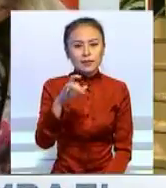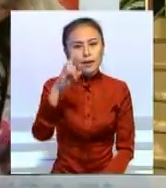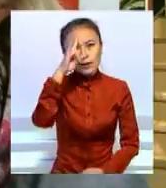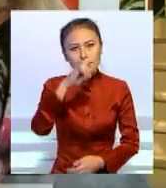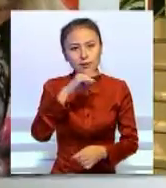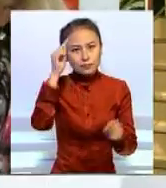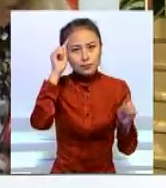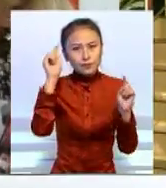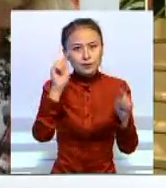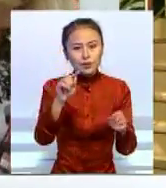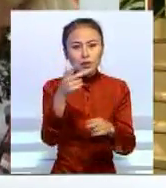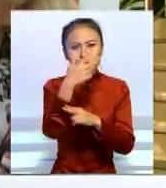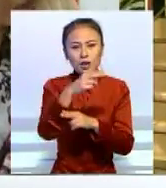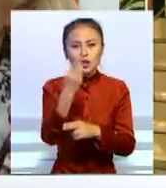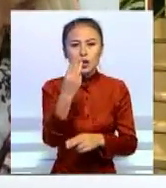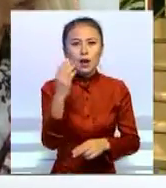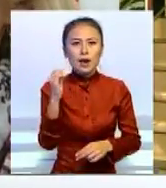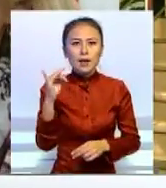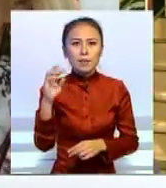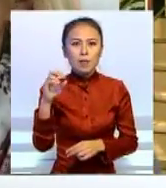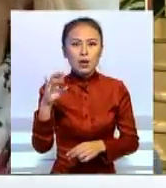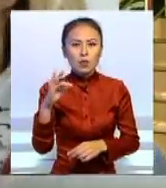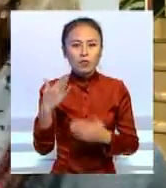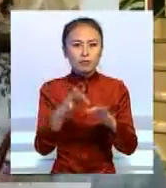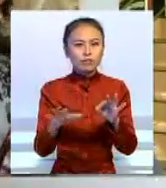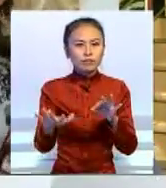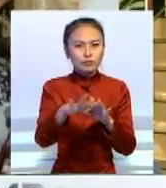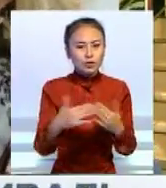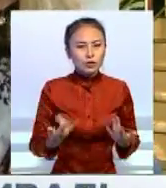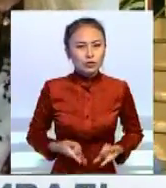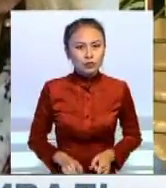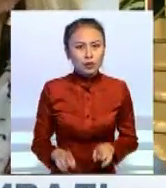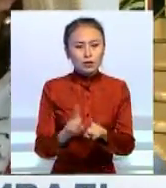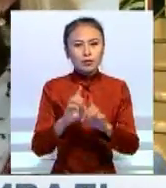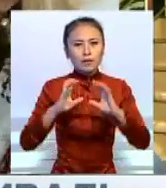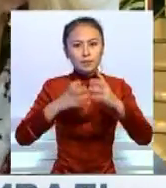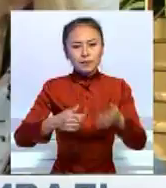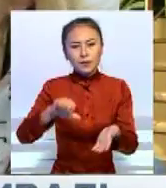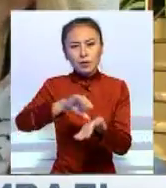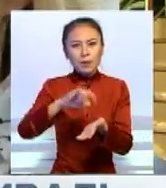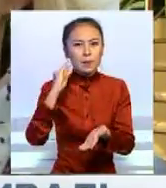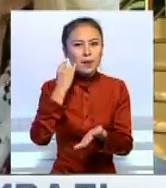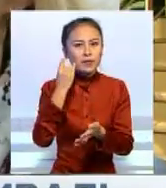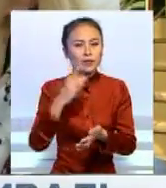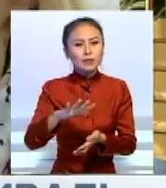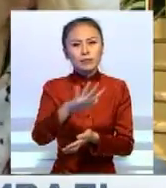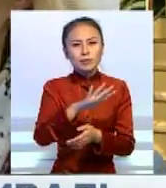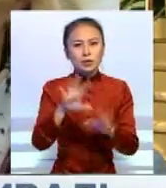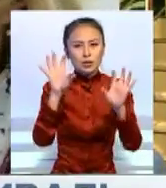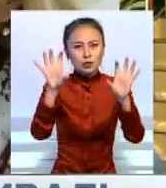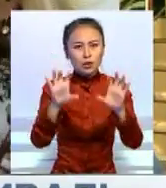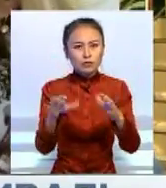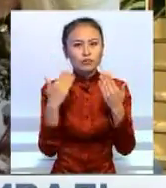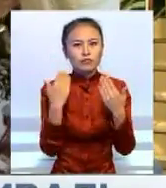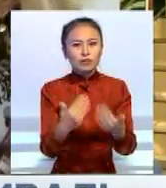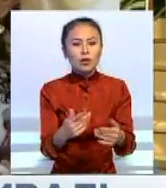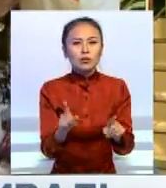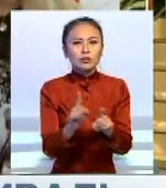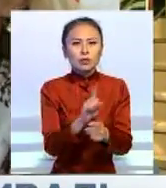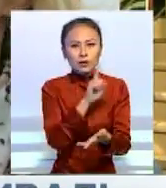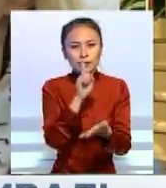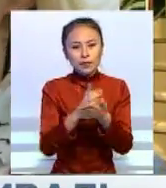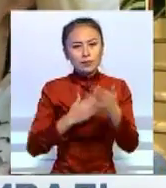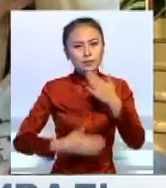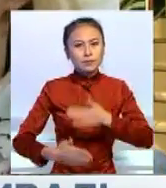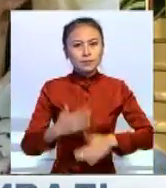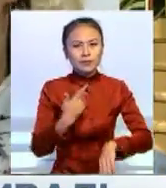әйгілі әртісі, режиссері Шәкен Аймановтың отаны. Сондықтан халықаралық фестивальдің Павлодарда өтуі заңды құбылыс, қуанышымызда шек